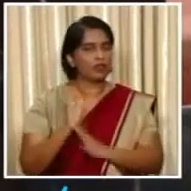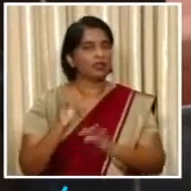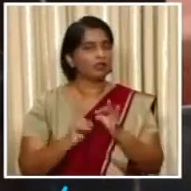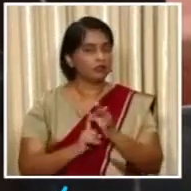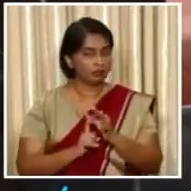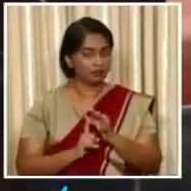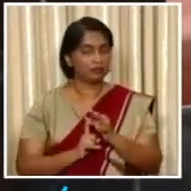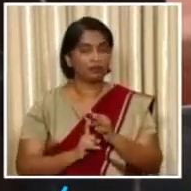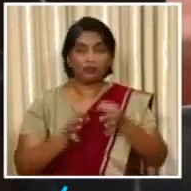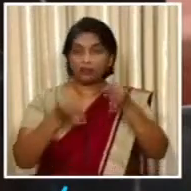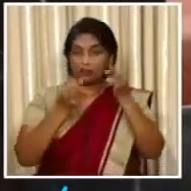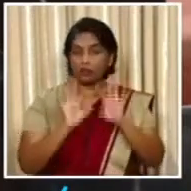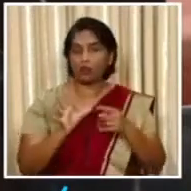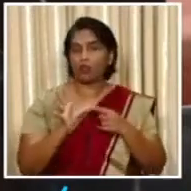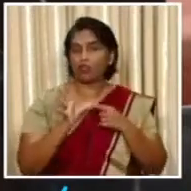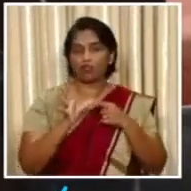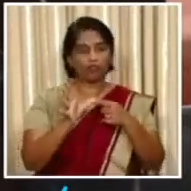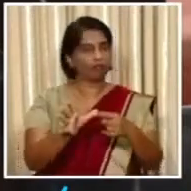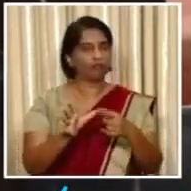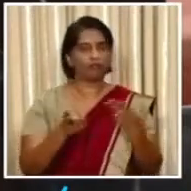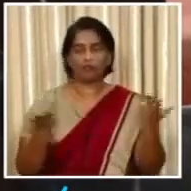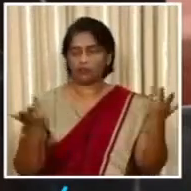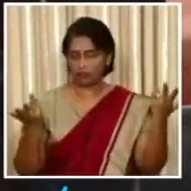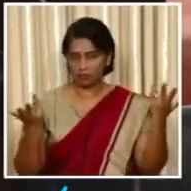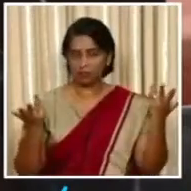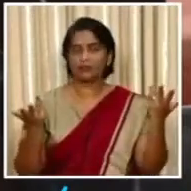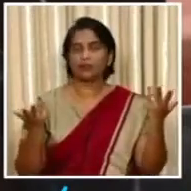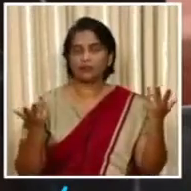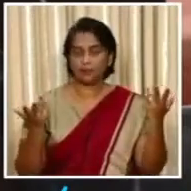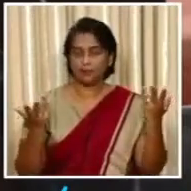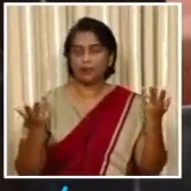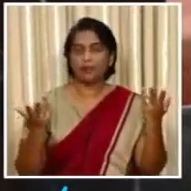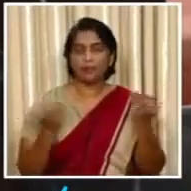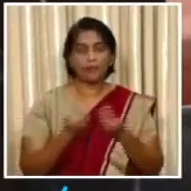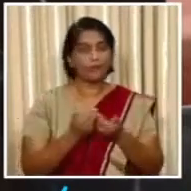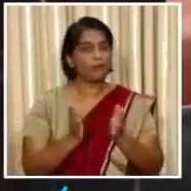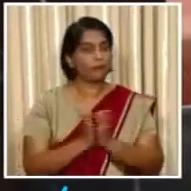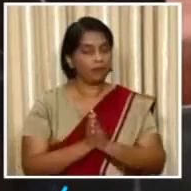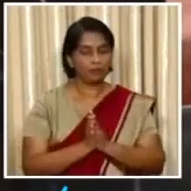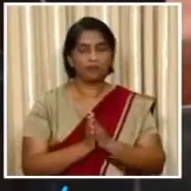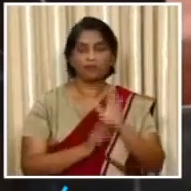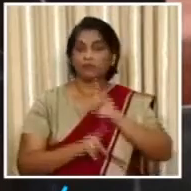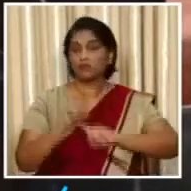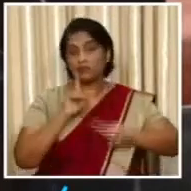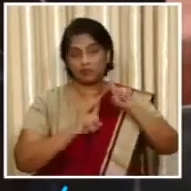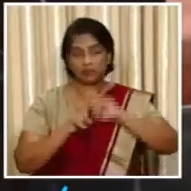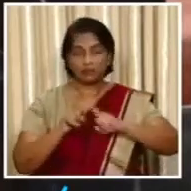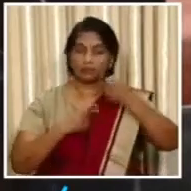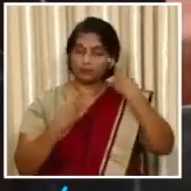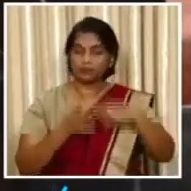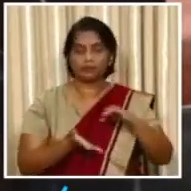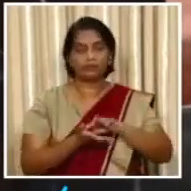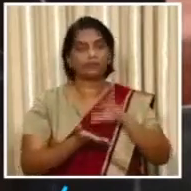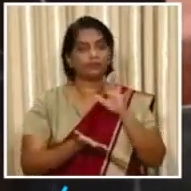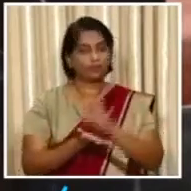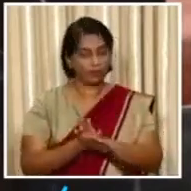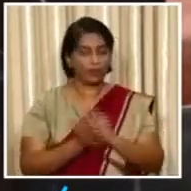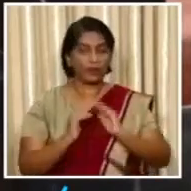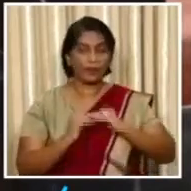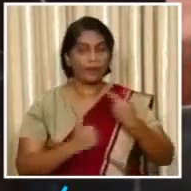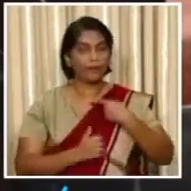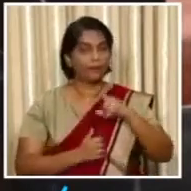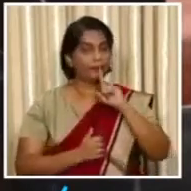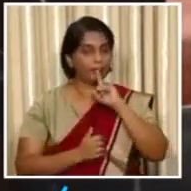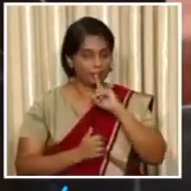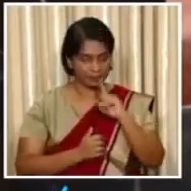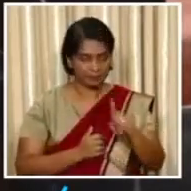பதிலை கூறாமல் தான் கூடி முடிவெடுத்து அறிவிப்பதாக கூறியிருக்கின்றார். இன்றைய பொருளாதார